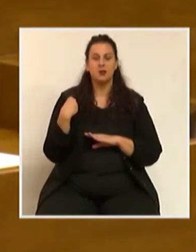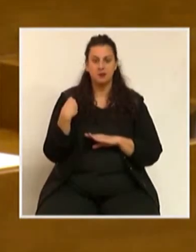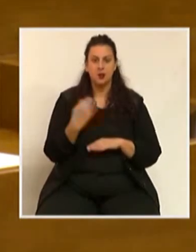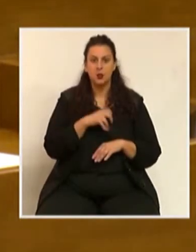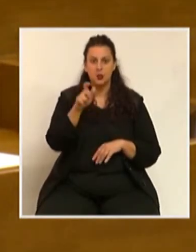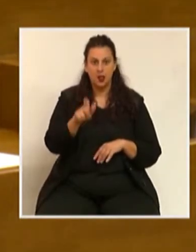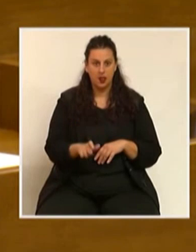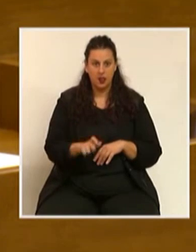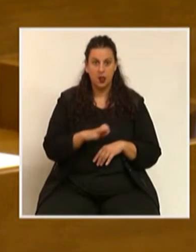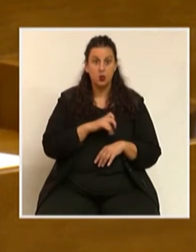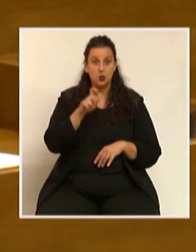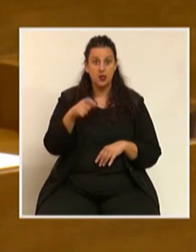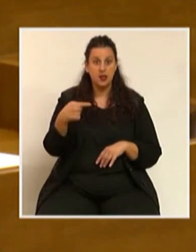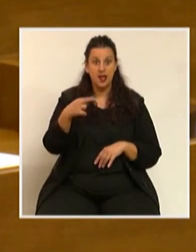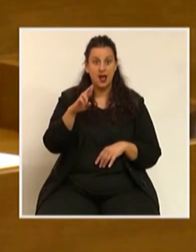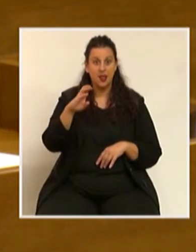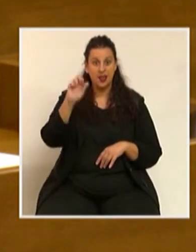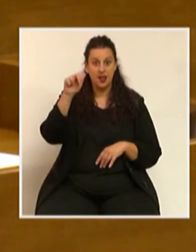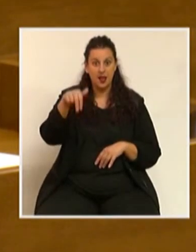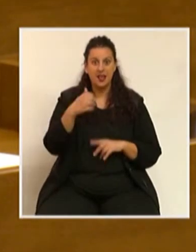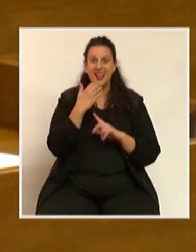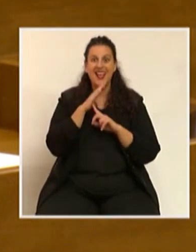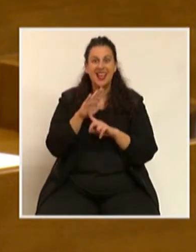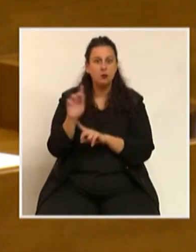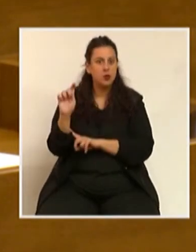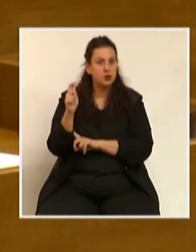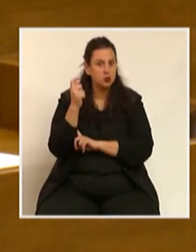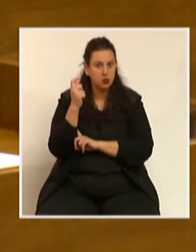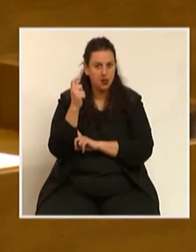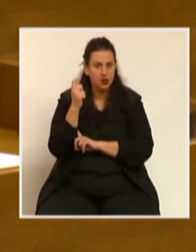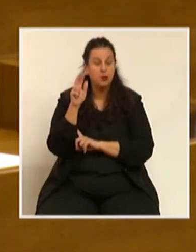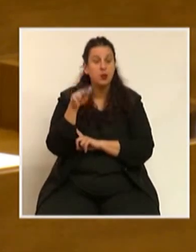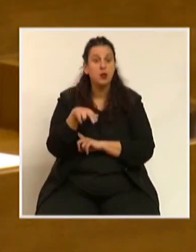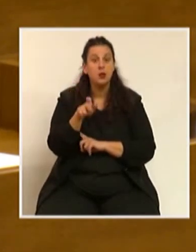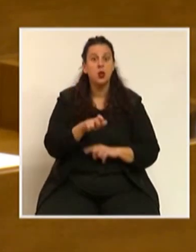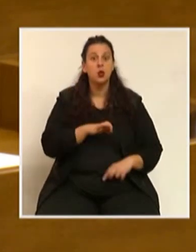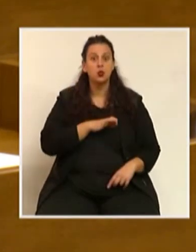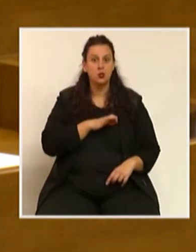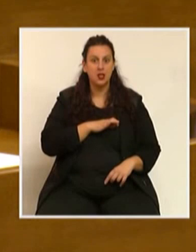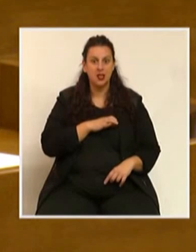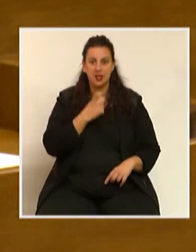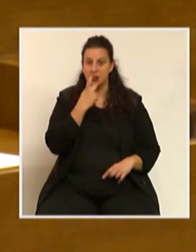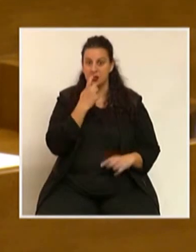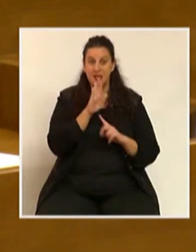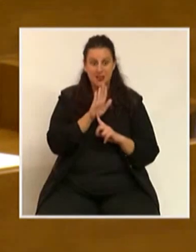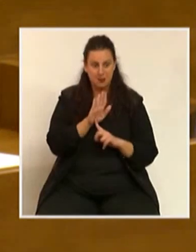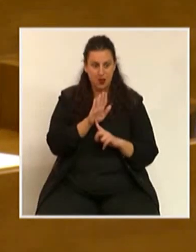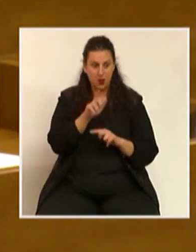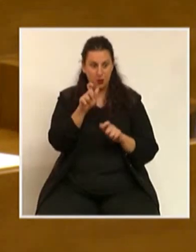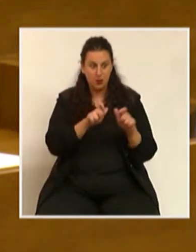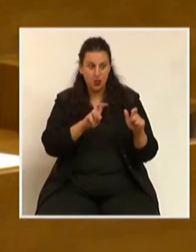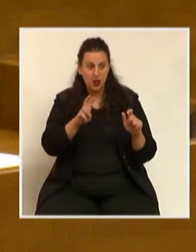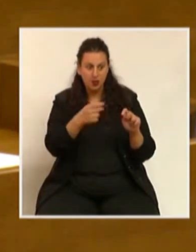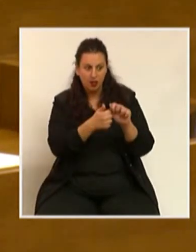en alerta, no? A la sessió de control, però és una cosa un poc habitual en tots els grups parlamentaris. Sí que volia, bueno, pues